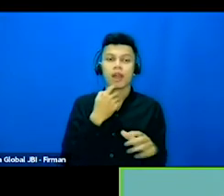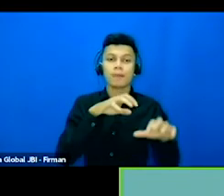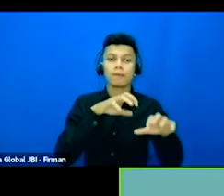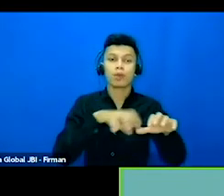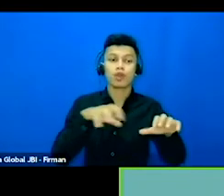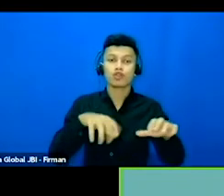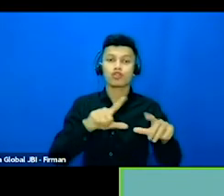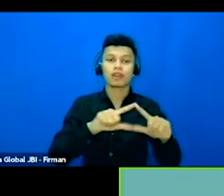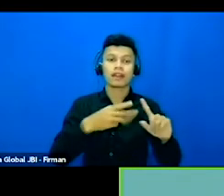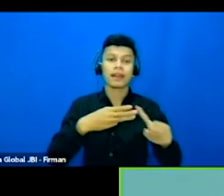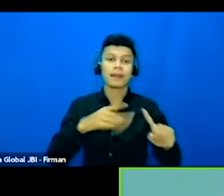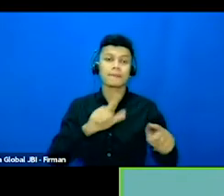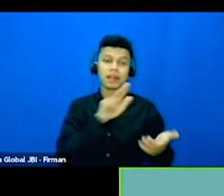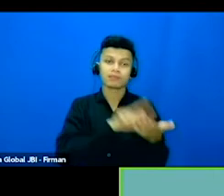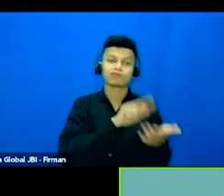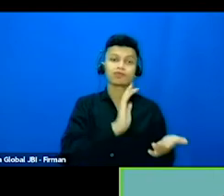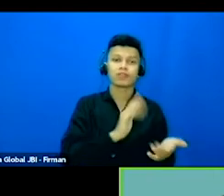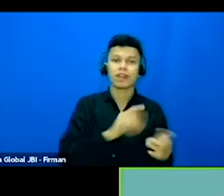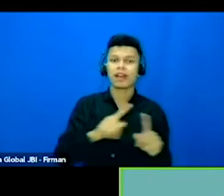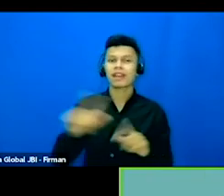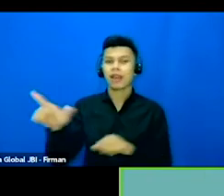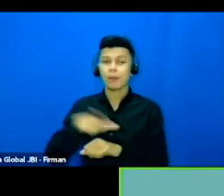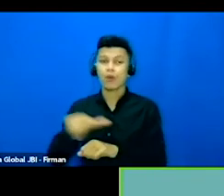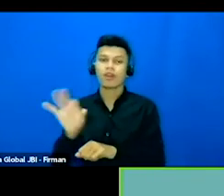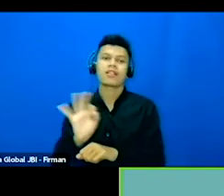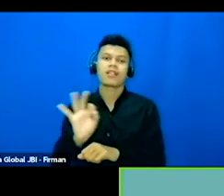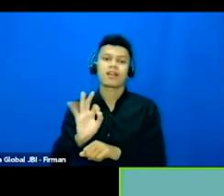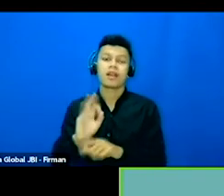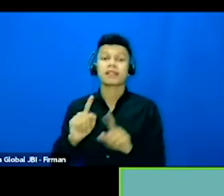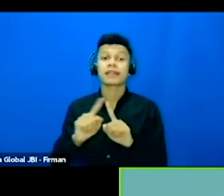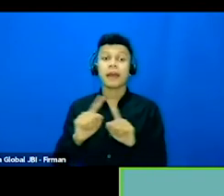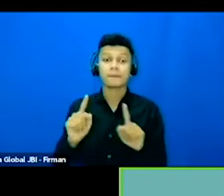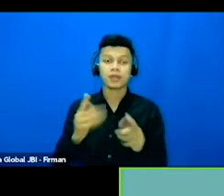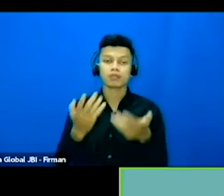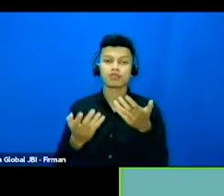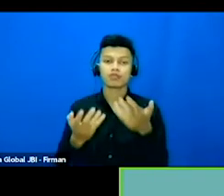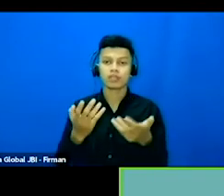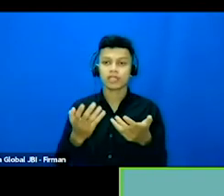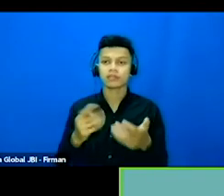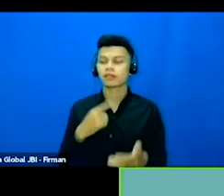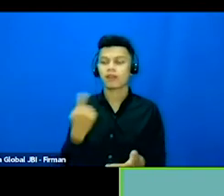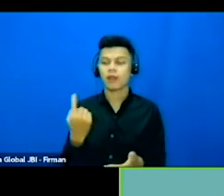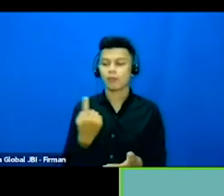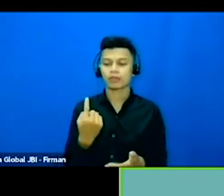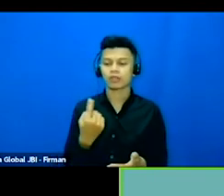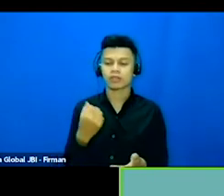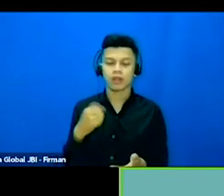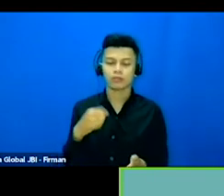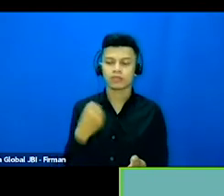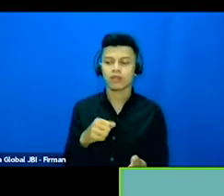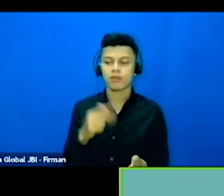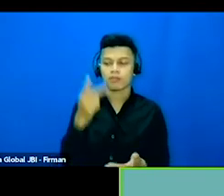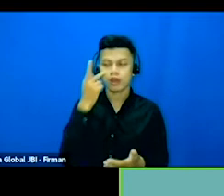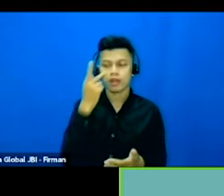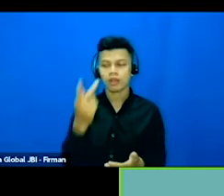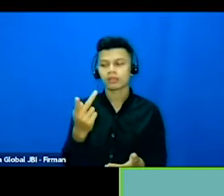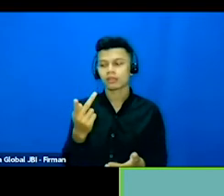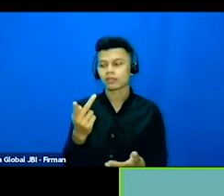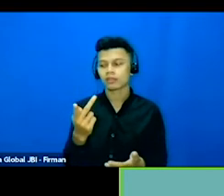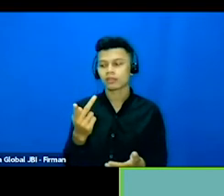kita berlabel tapi kalaupun Nantinya di kami kan juga tidak bisa melihatnya